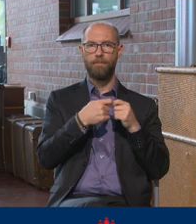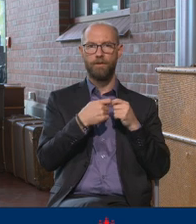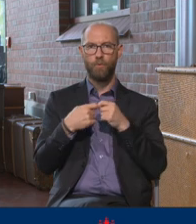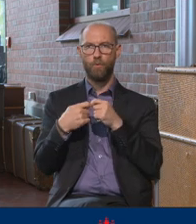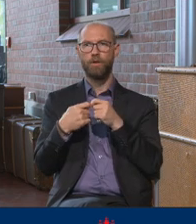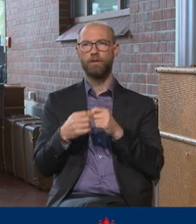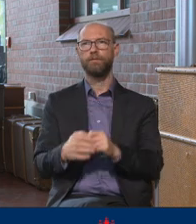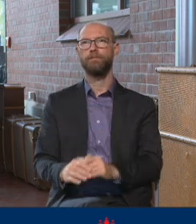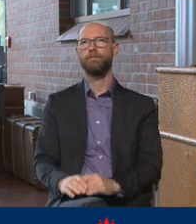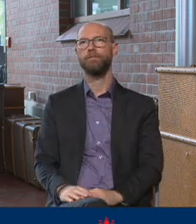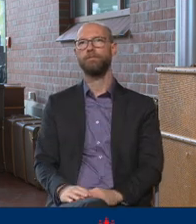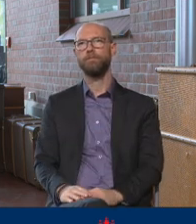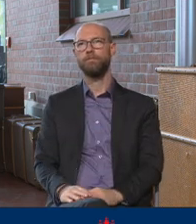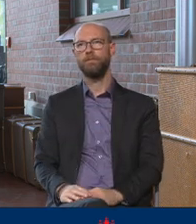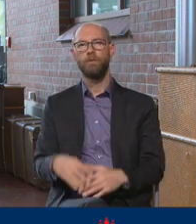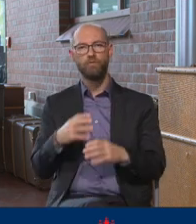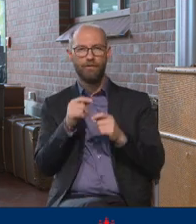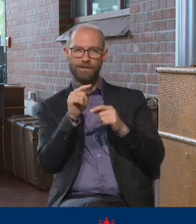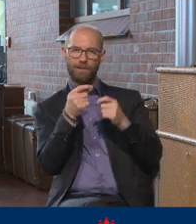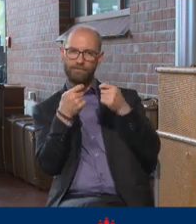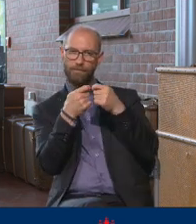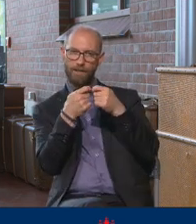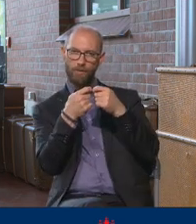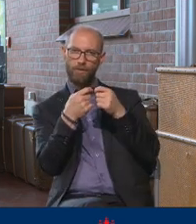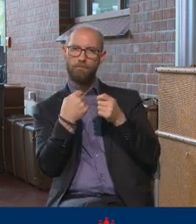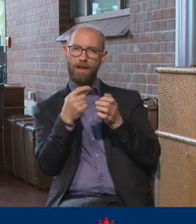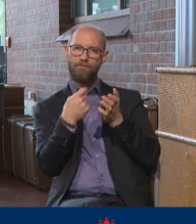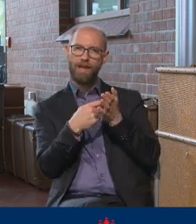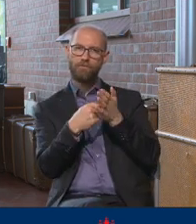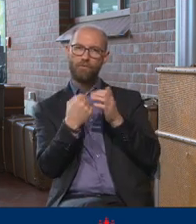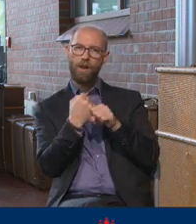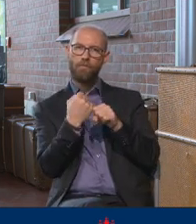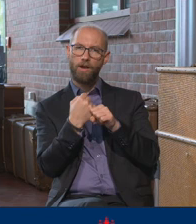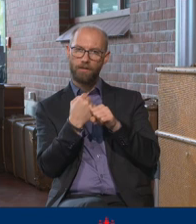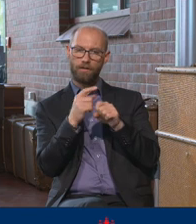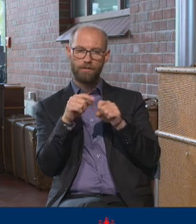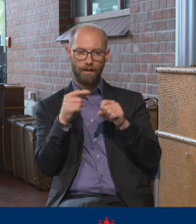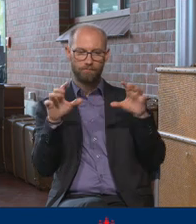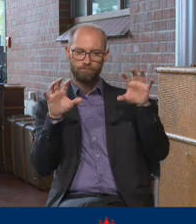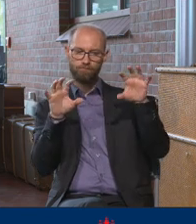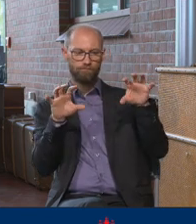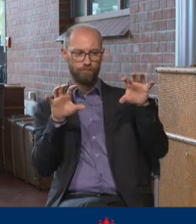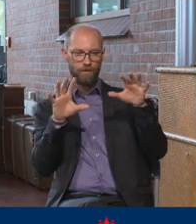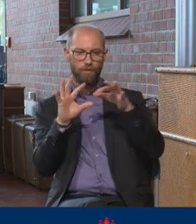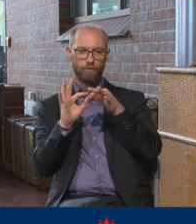stück verbinden kann wenn man das aufwerten kann entsteht ein zusammenhängender